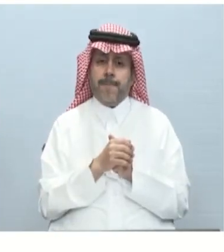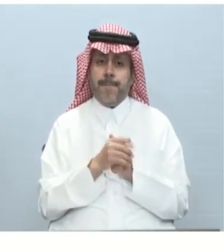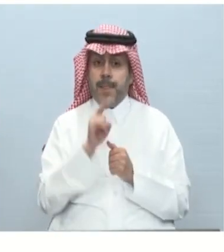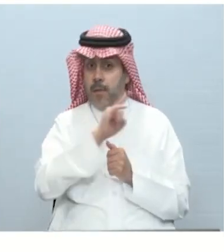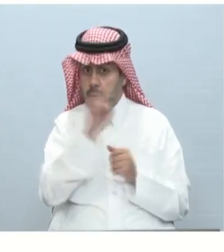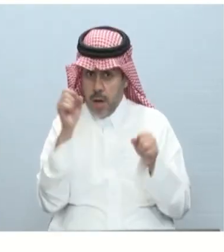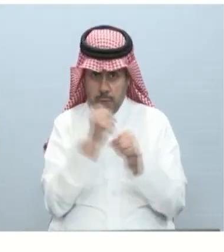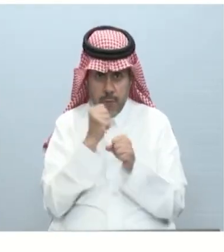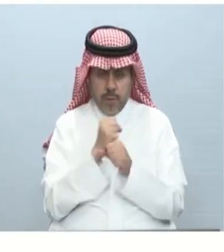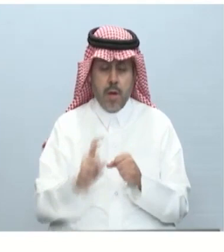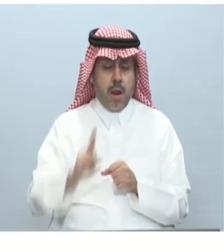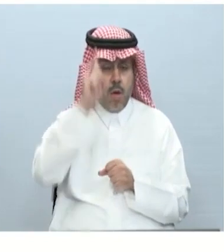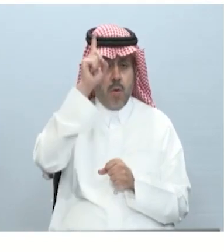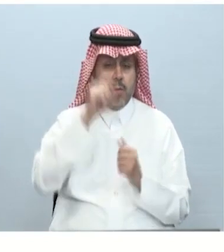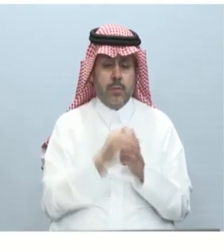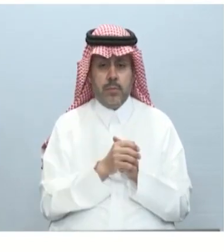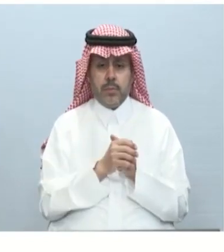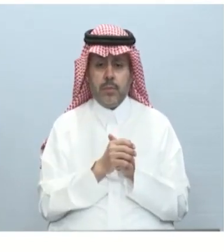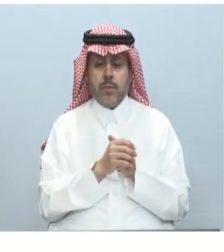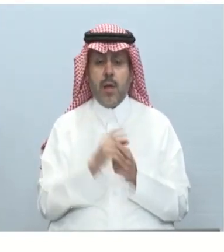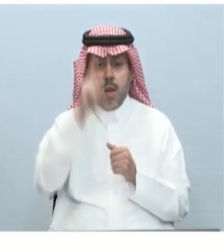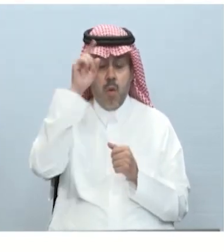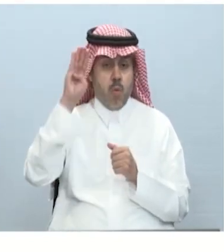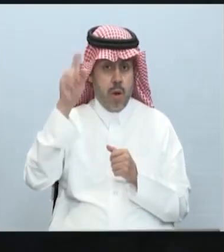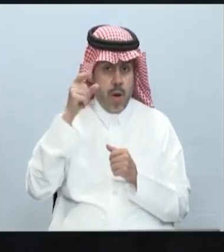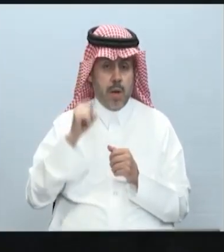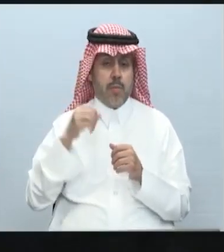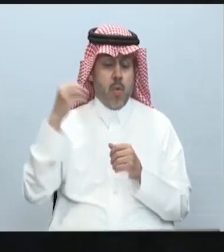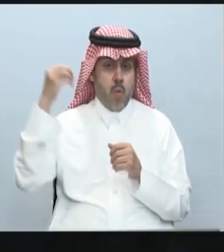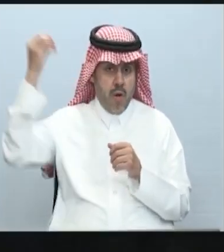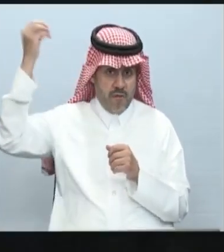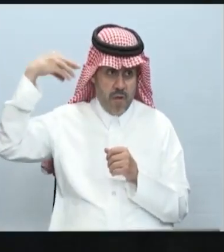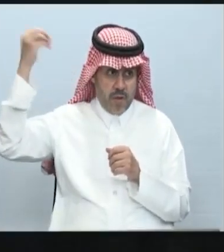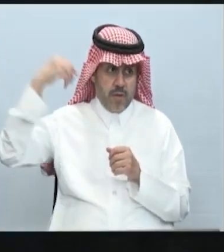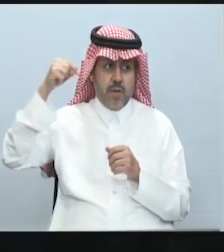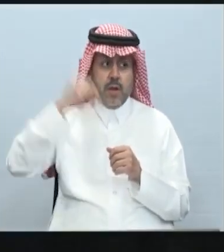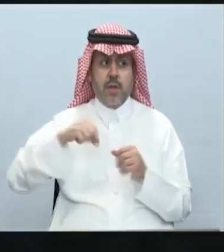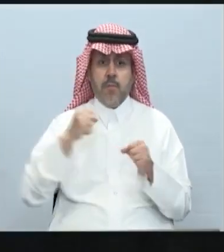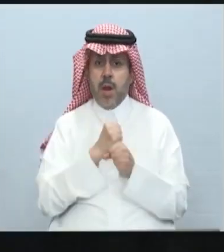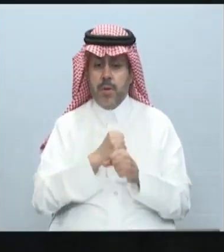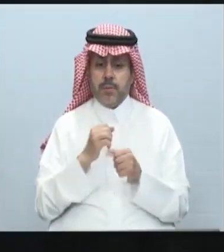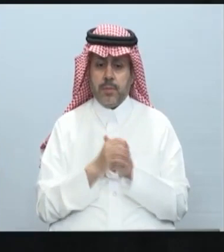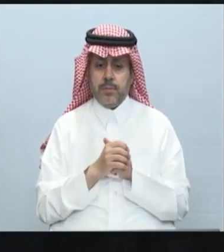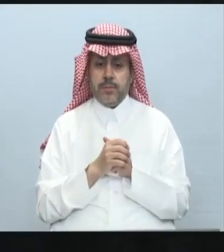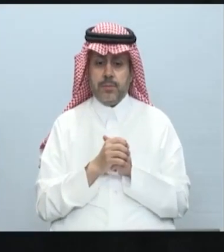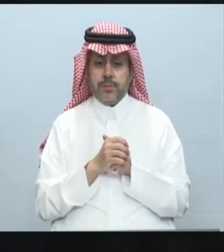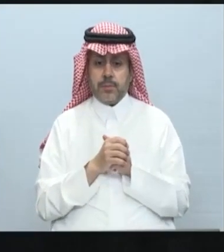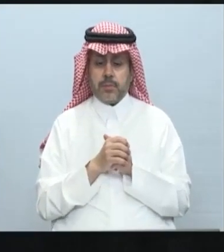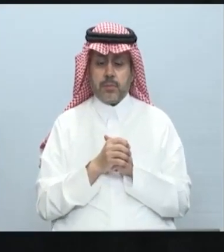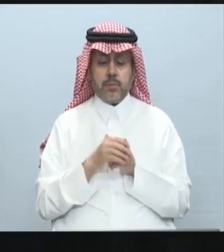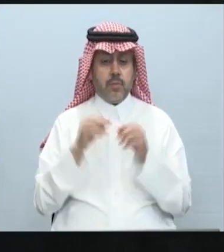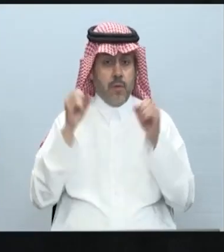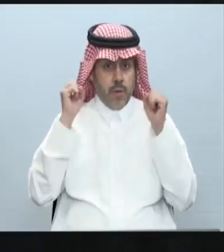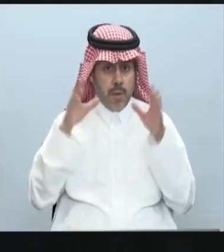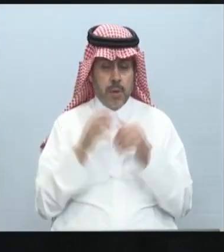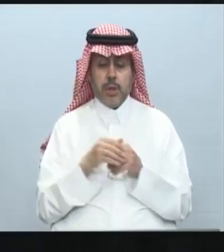فعل الا والله له كرم وفضل علينا في هذا الامر فكم من